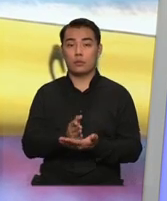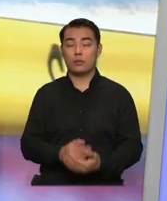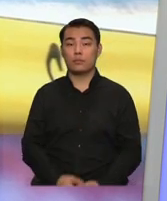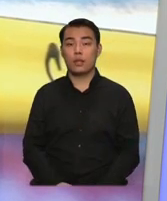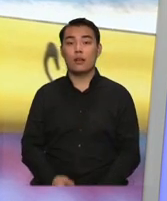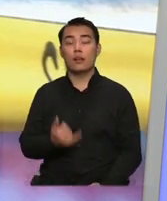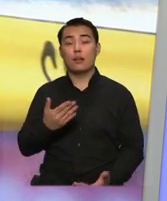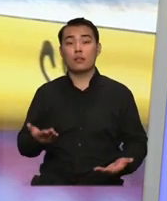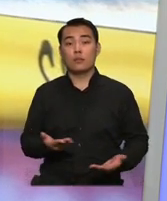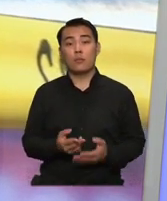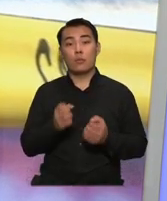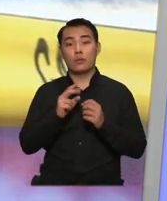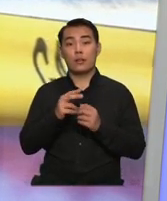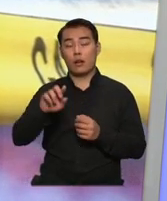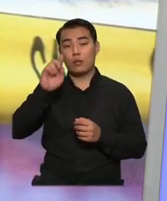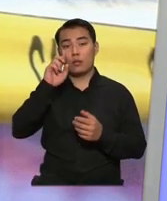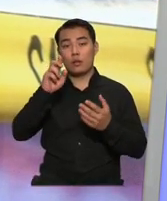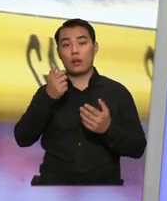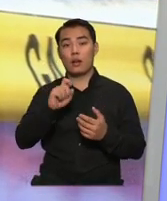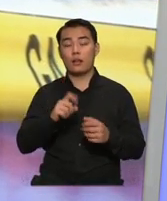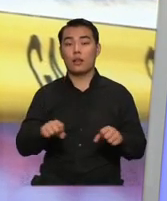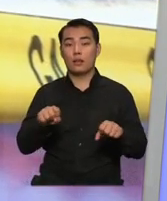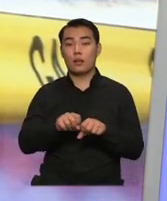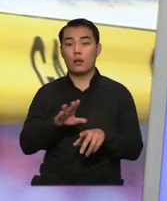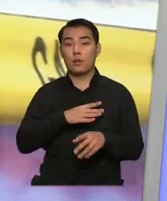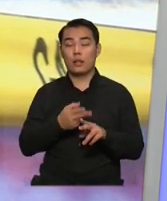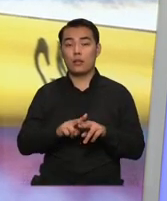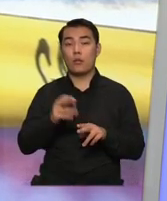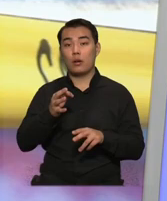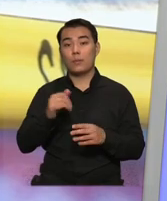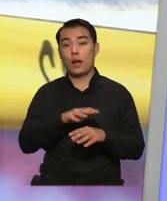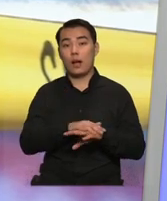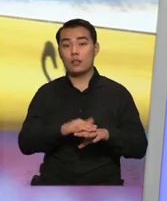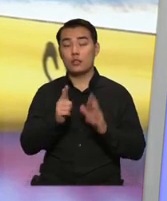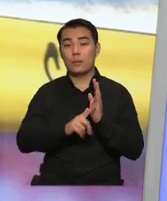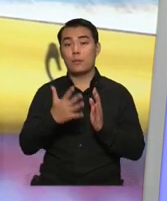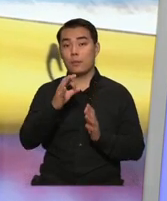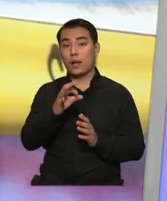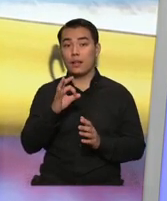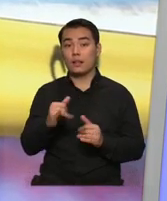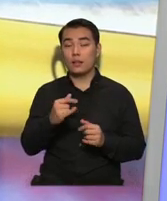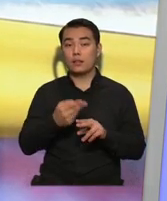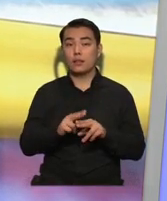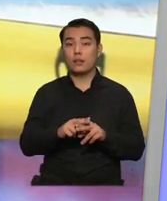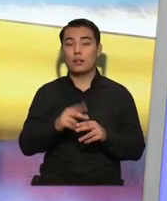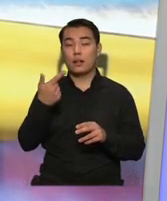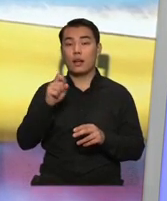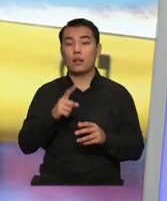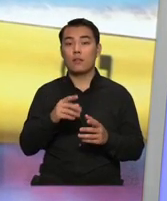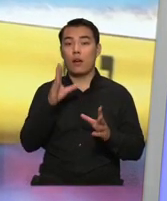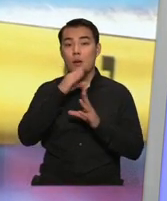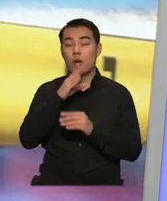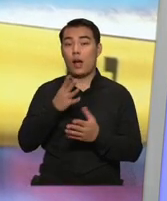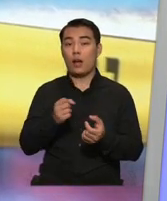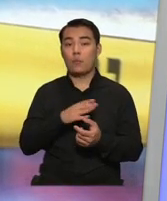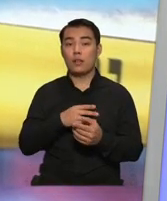Сыр өңіріндегі 12 елді мекенге газ тартылды. Осылайша облыс халқының 75% көгілдір отынға қол жеткізді.